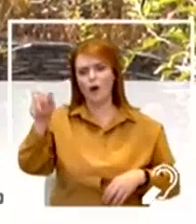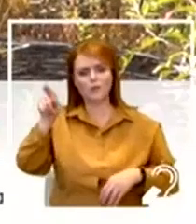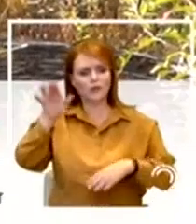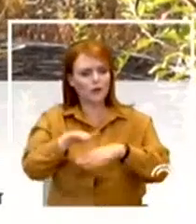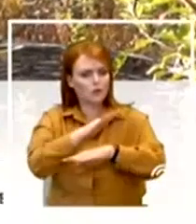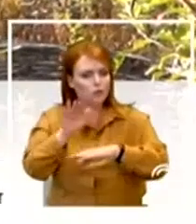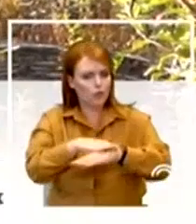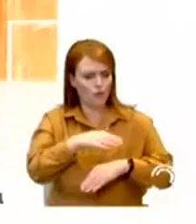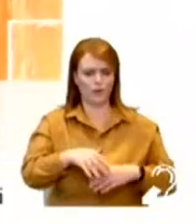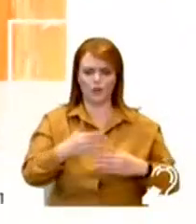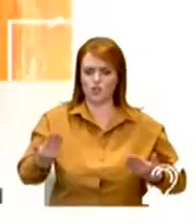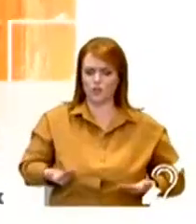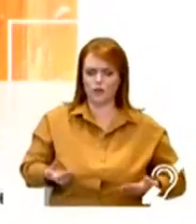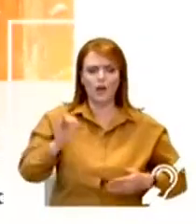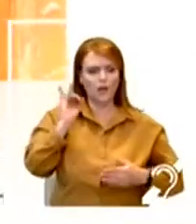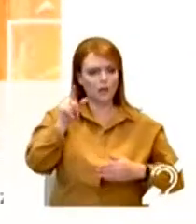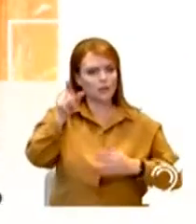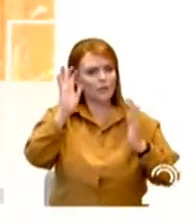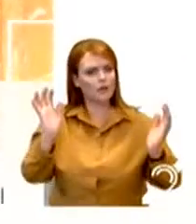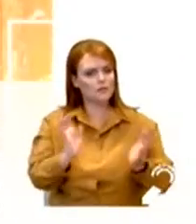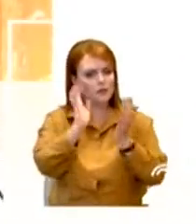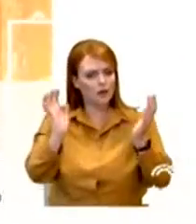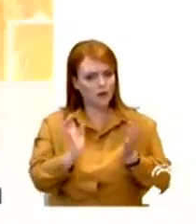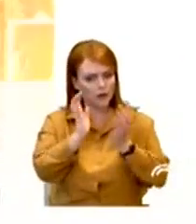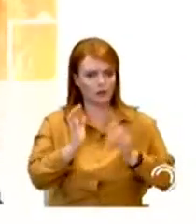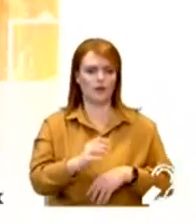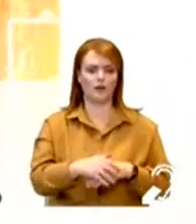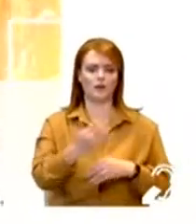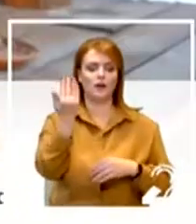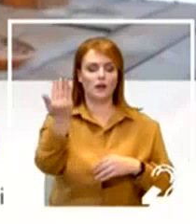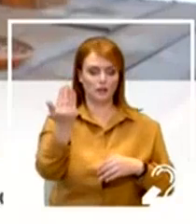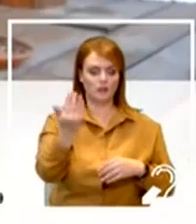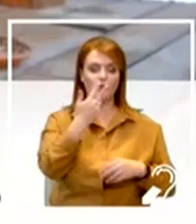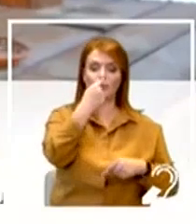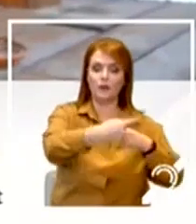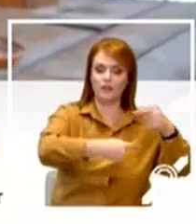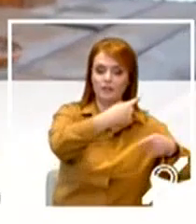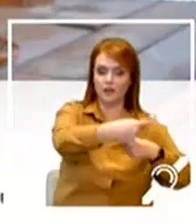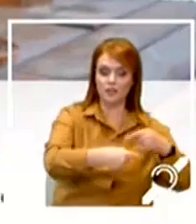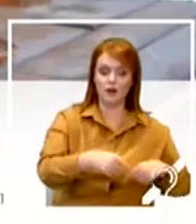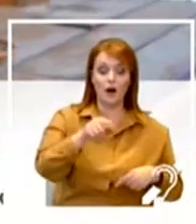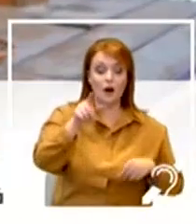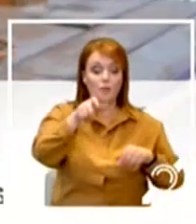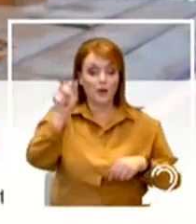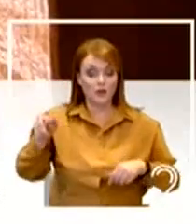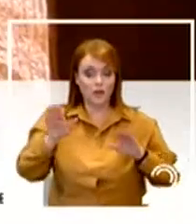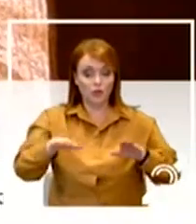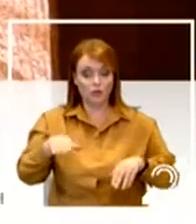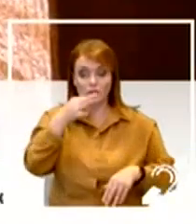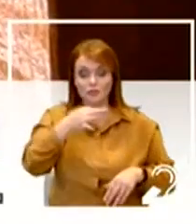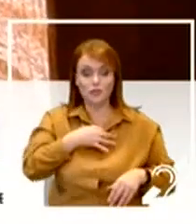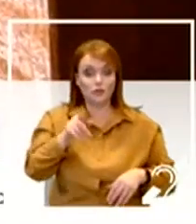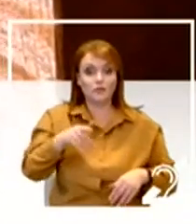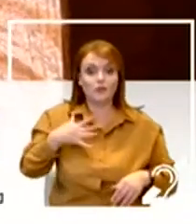străvechi. Localnicii spun că, deși nu se așteptau ca o lume întreagă să afle de Văleni, recunoașterea internațională îi face să fie